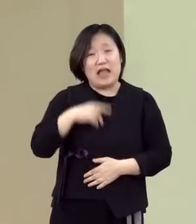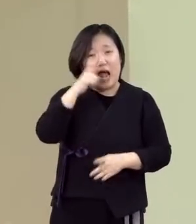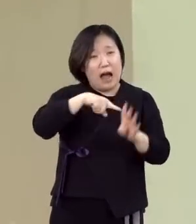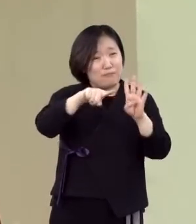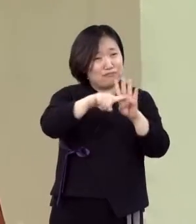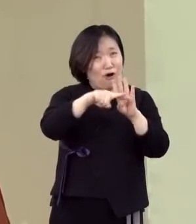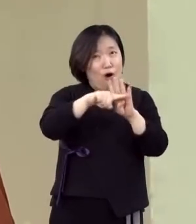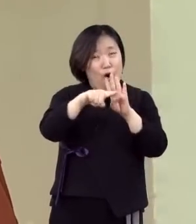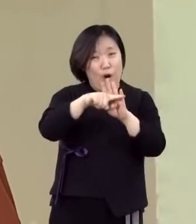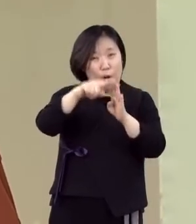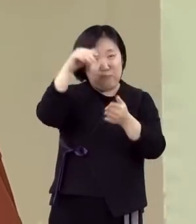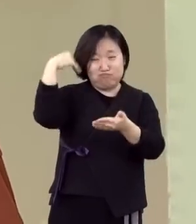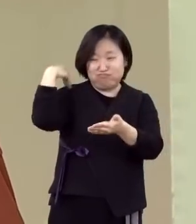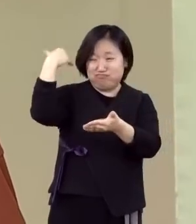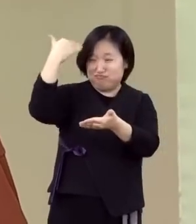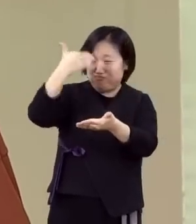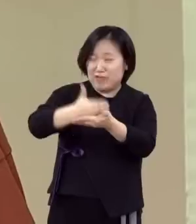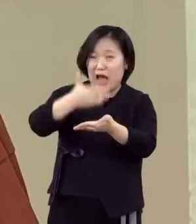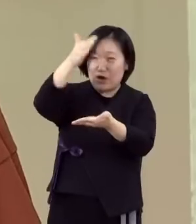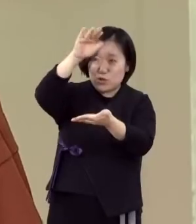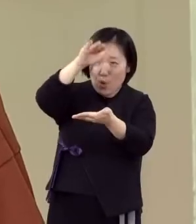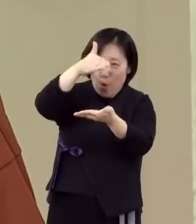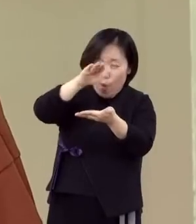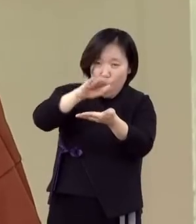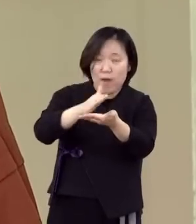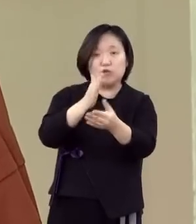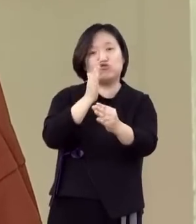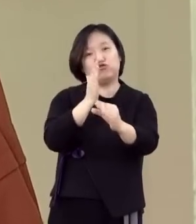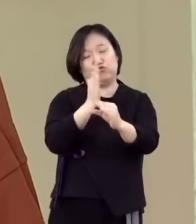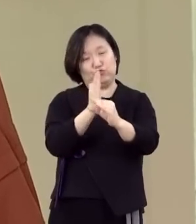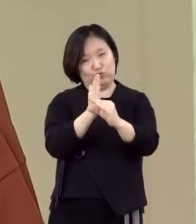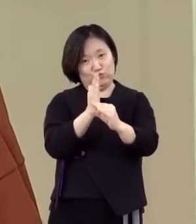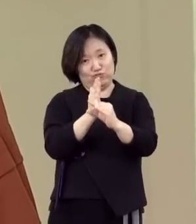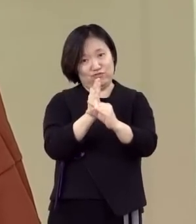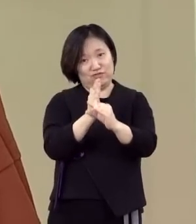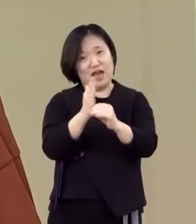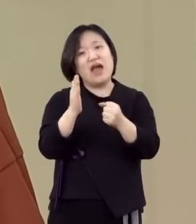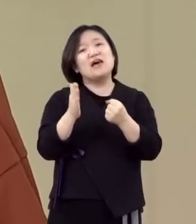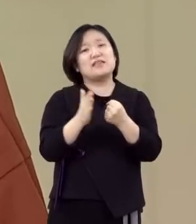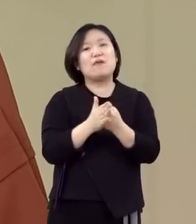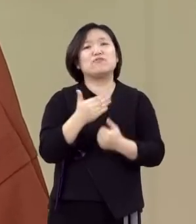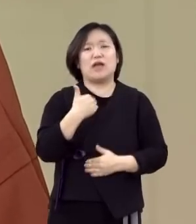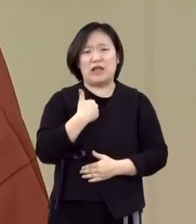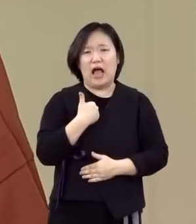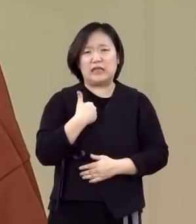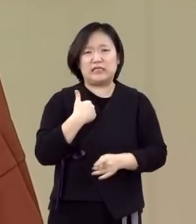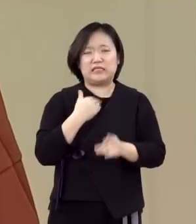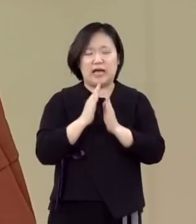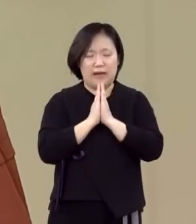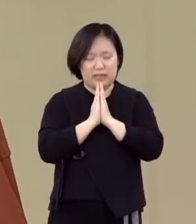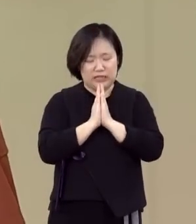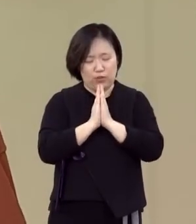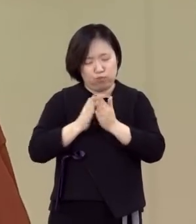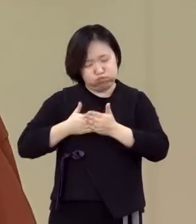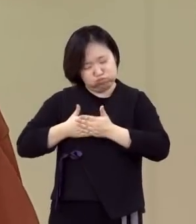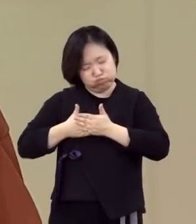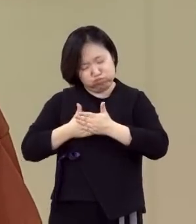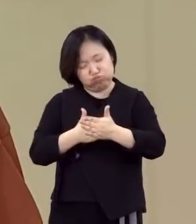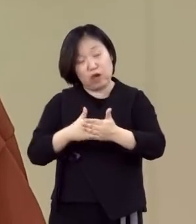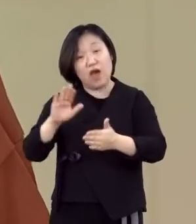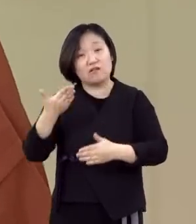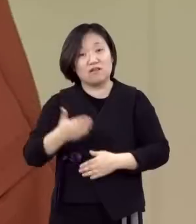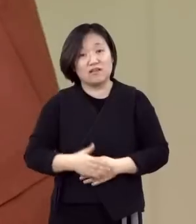조금씩누적되어받는과정이라고수없이말씀드렸습니다.우리불교도들은그저 조용히기도할뿐입니다.